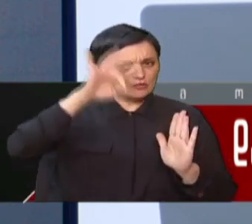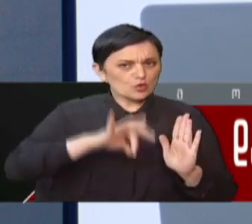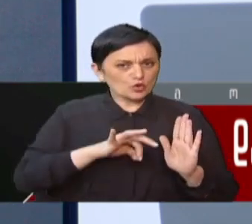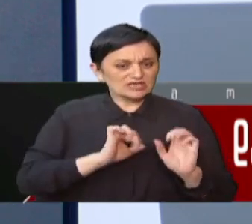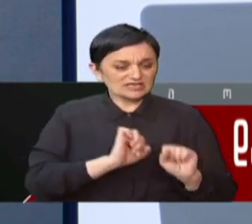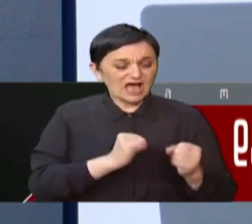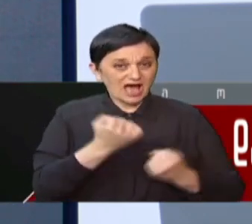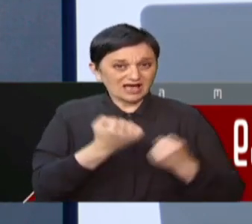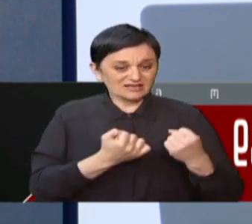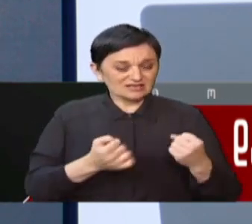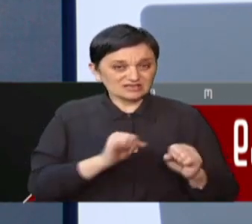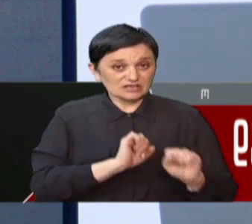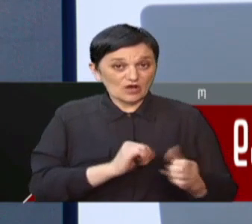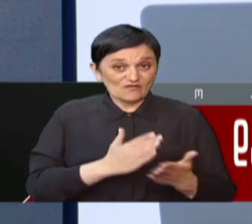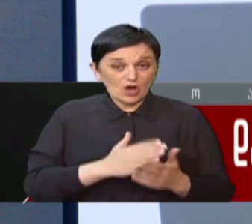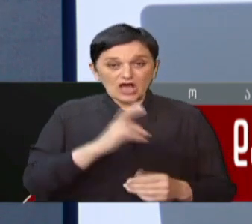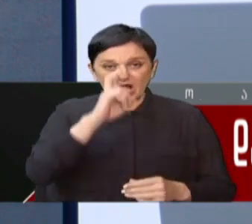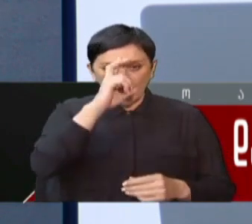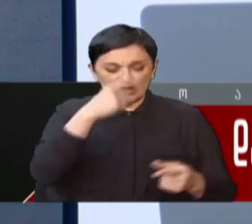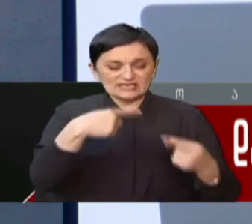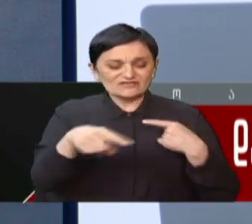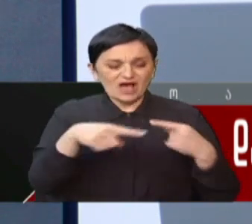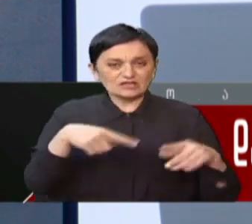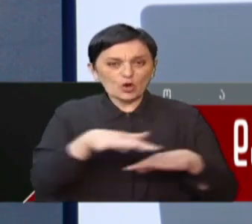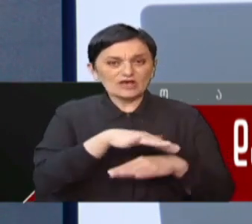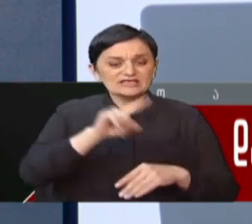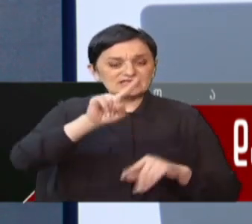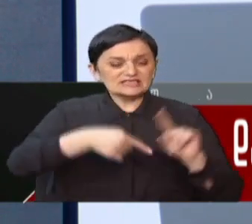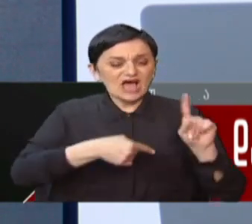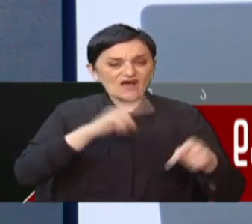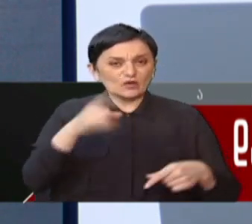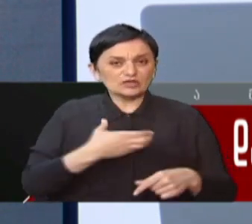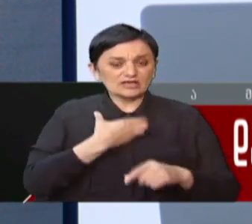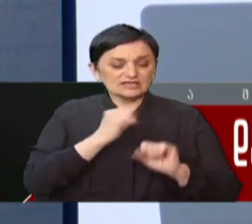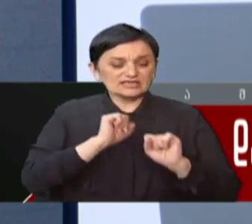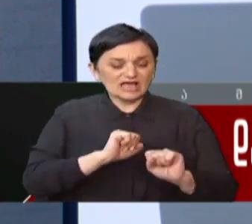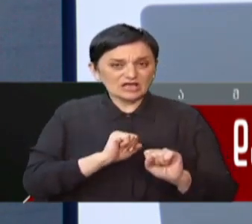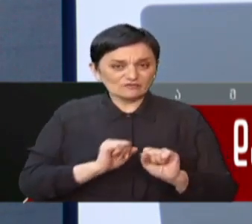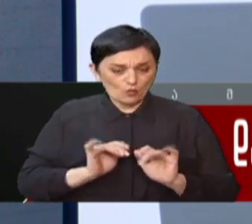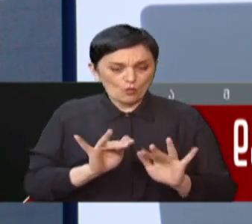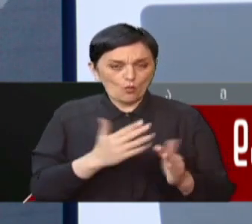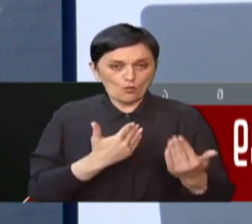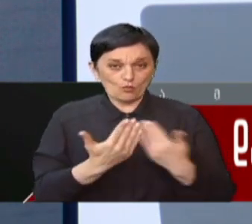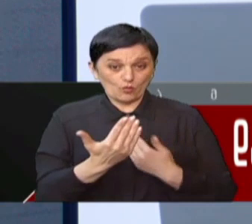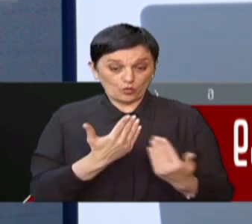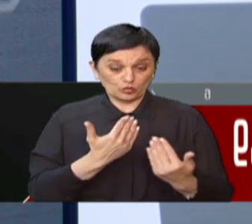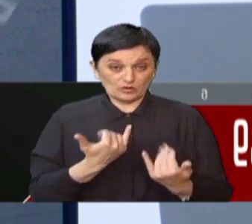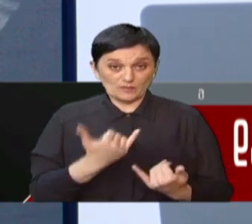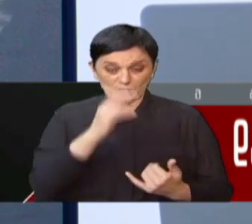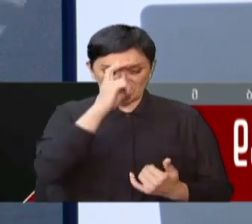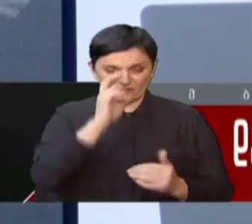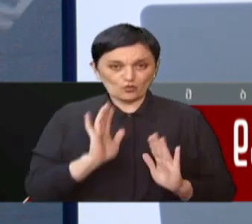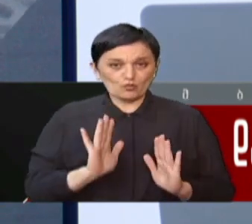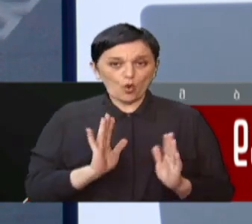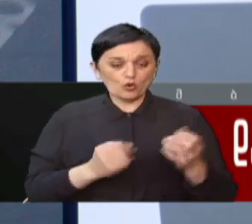დაზღვეული. სადაზღვევო კომპანიები ხელისუფლებას სხვადასხვა სფეროში სავალდებულო დაზღვევის ამოქმედებისკენ მოუწოდებენ. თუმცა ამ ეტაპზე მთავრობა